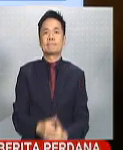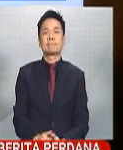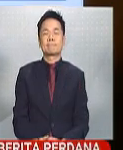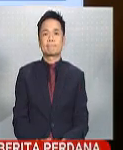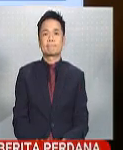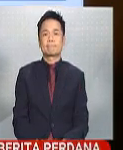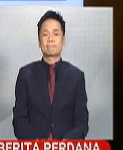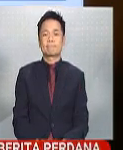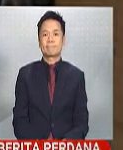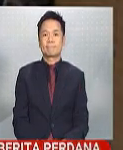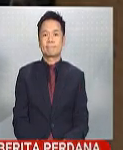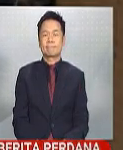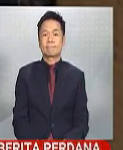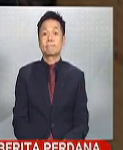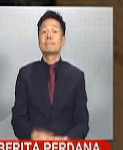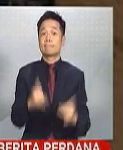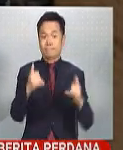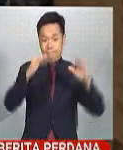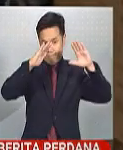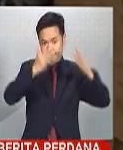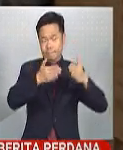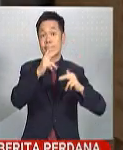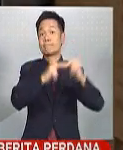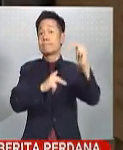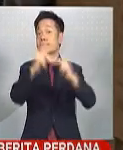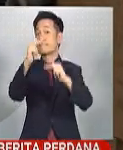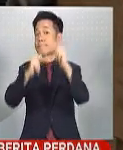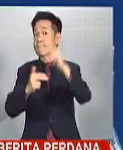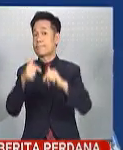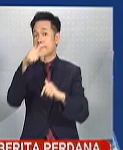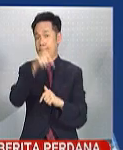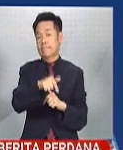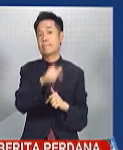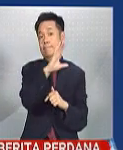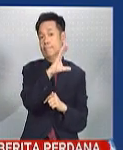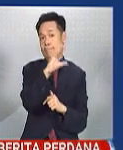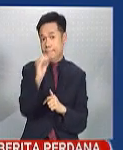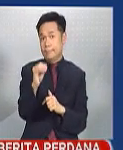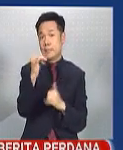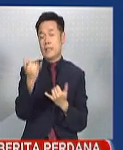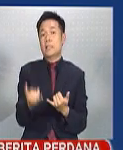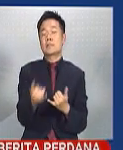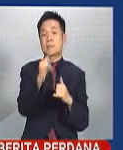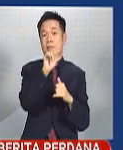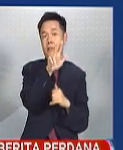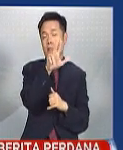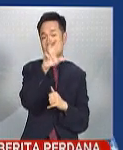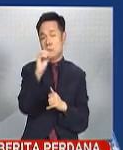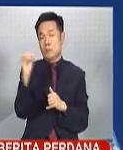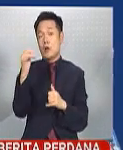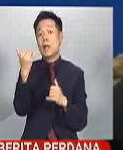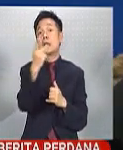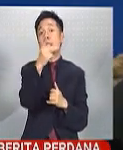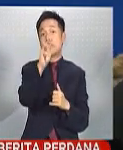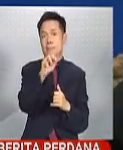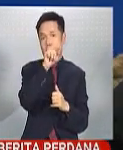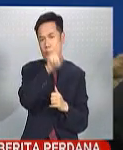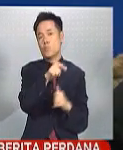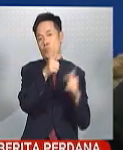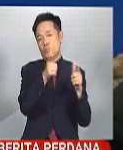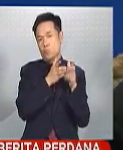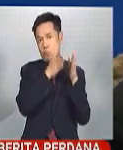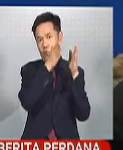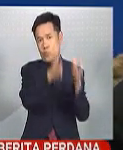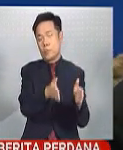Di bawah segmen perkhidmatan infrastruktur, syarikat itu menguruskan lebih 3,000 km lebuh raya dan jalan raya di negara itu